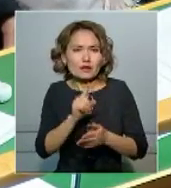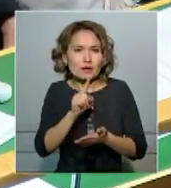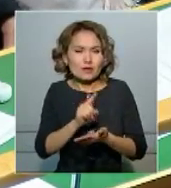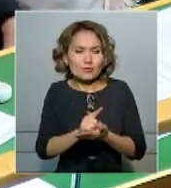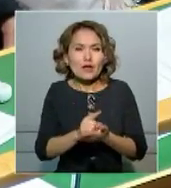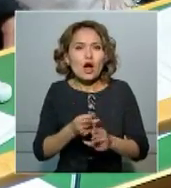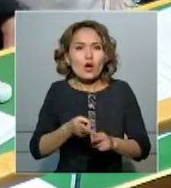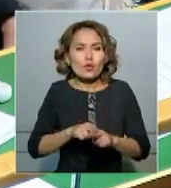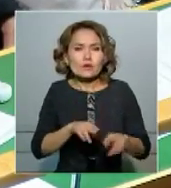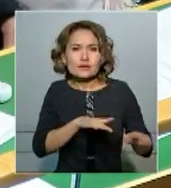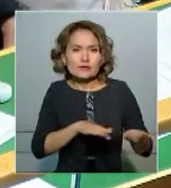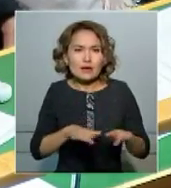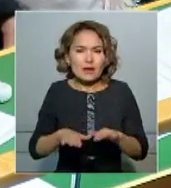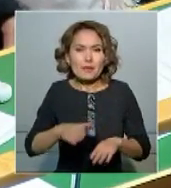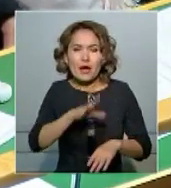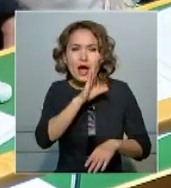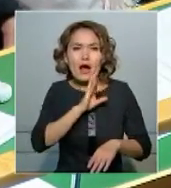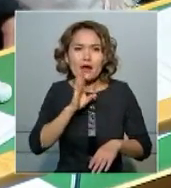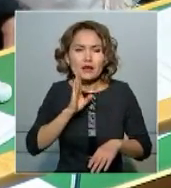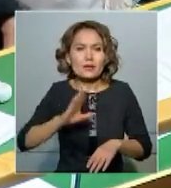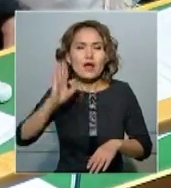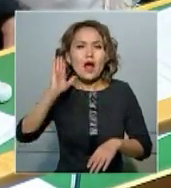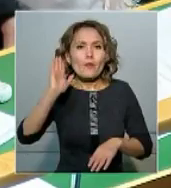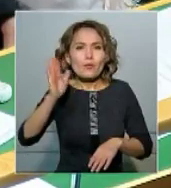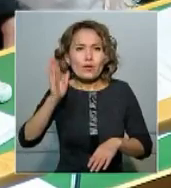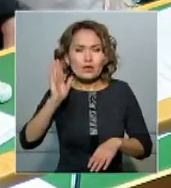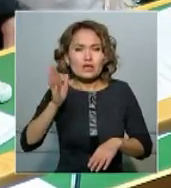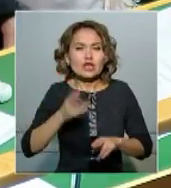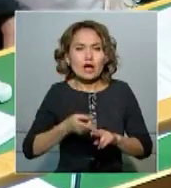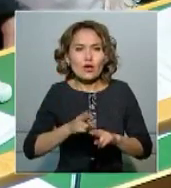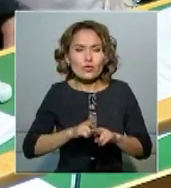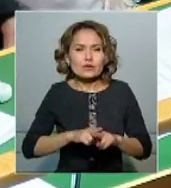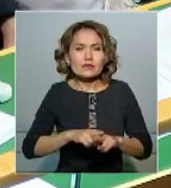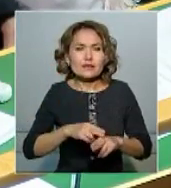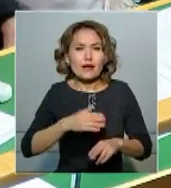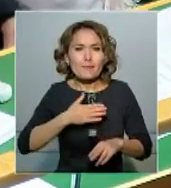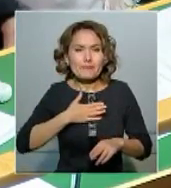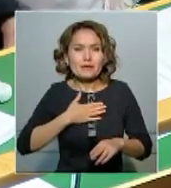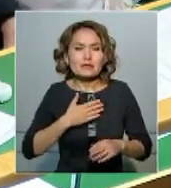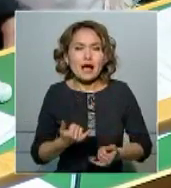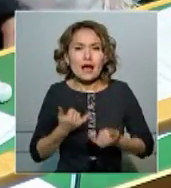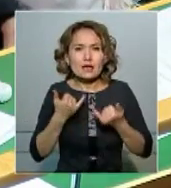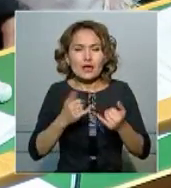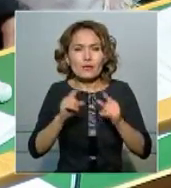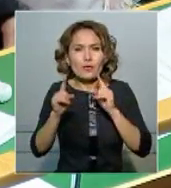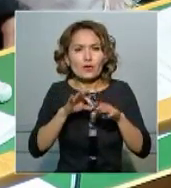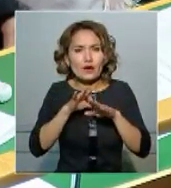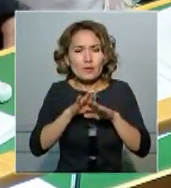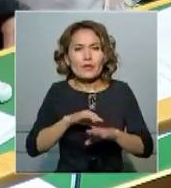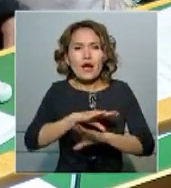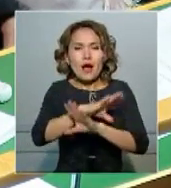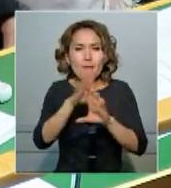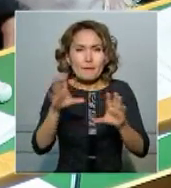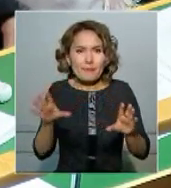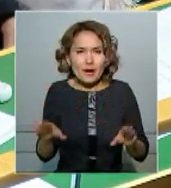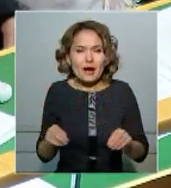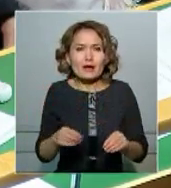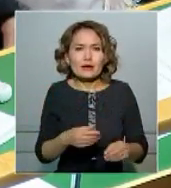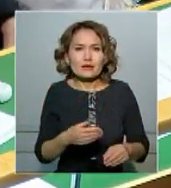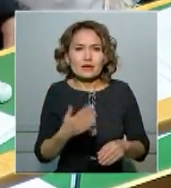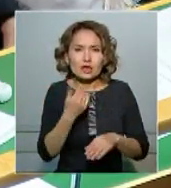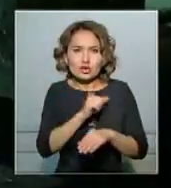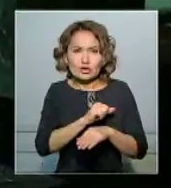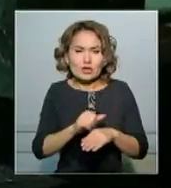энергиясы. Осы шараның аясында біз әйелдер болашақ энергиясы деген халықаралық форум өткіземіз. Соған барлығыңызды қатысуға